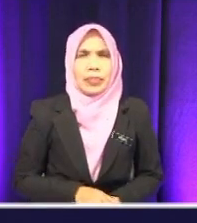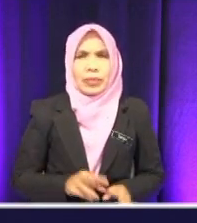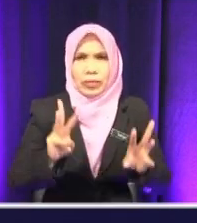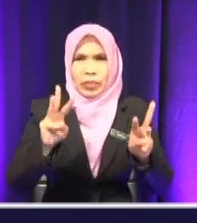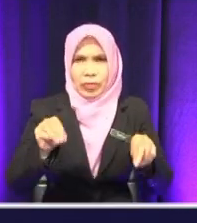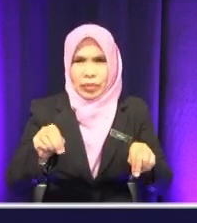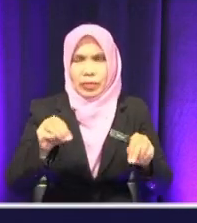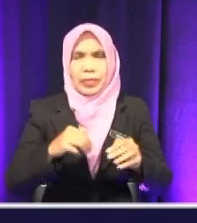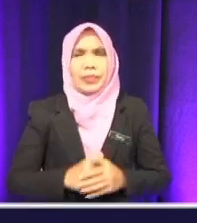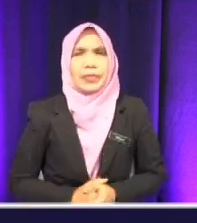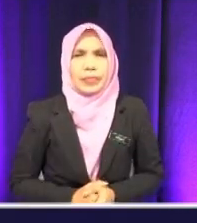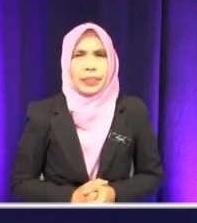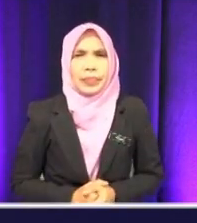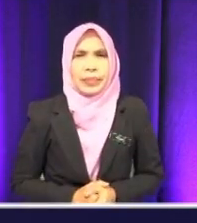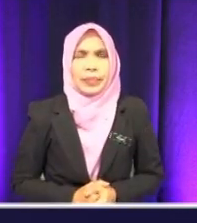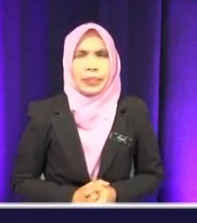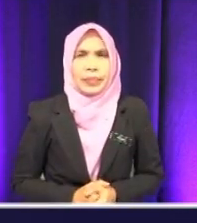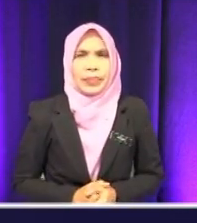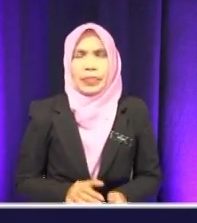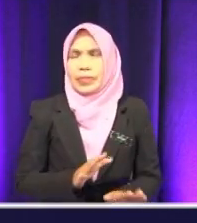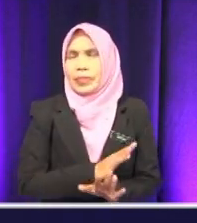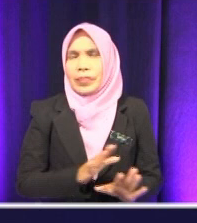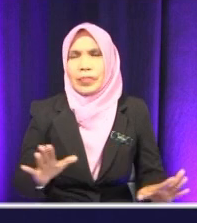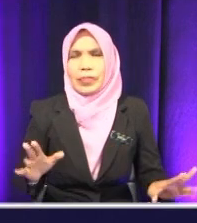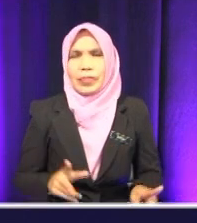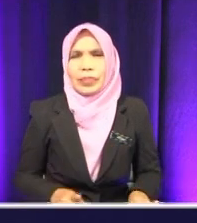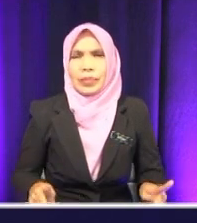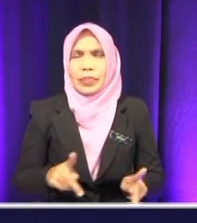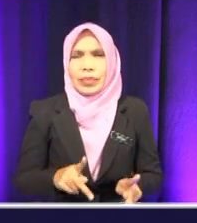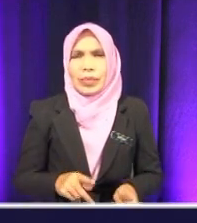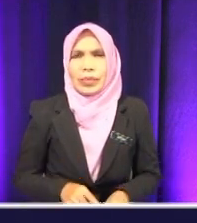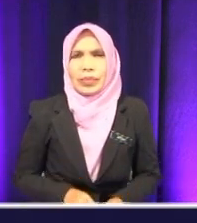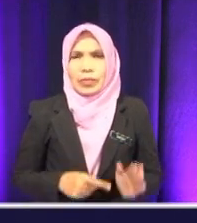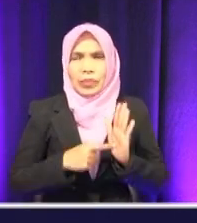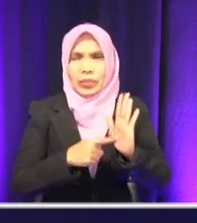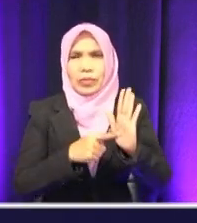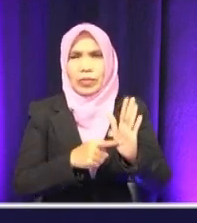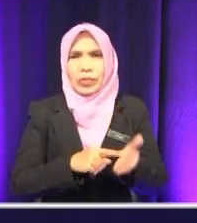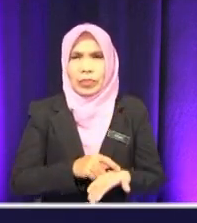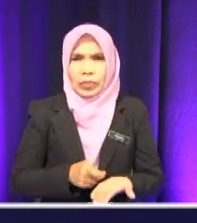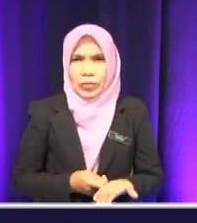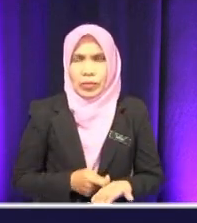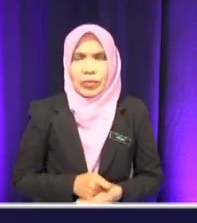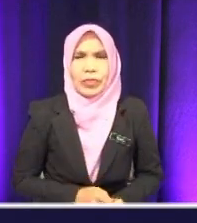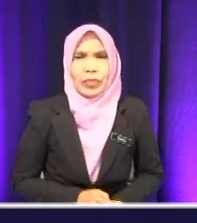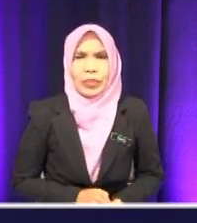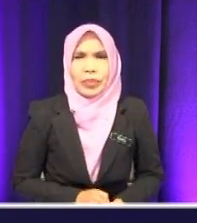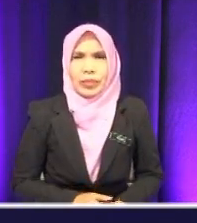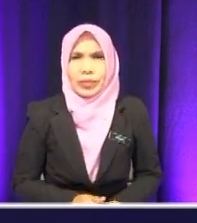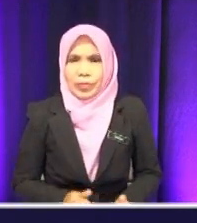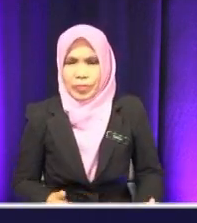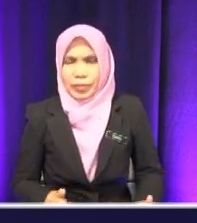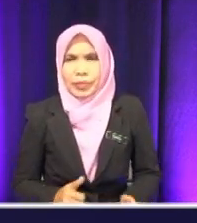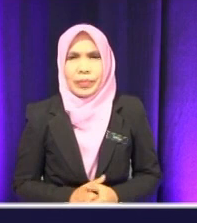cantik tapi kunci primer dan tak perlu Tunjukkan kunci AC nah kunci AC tak perlu ditunjukkan Kenapa